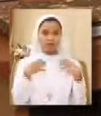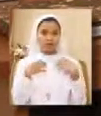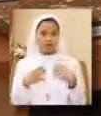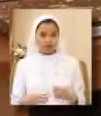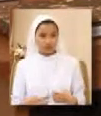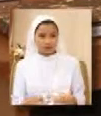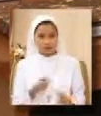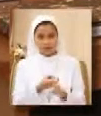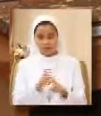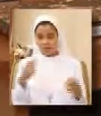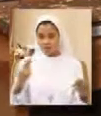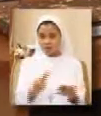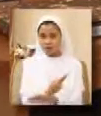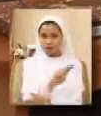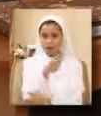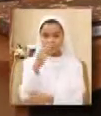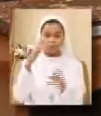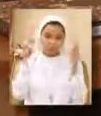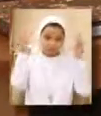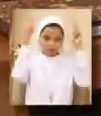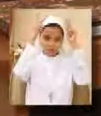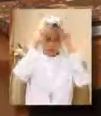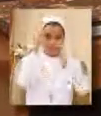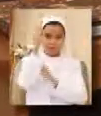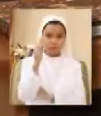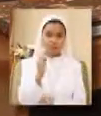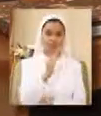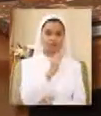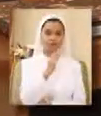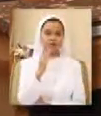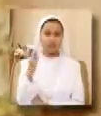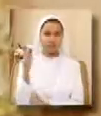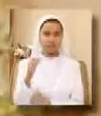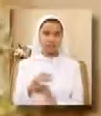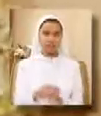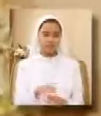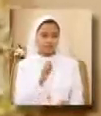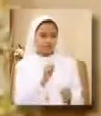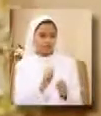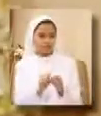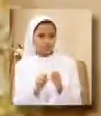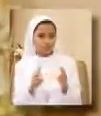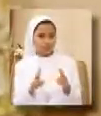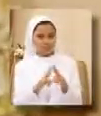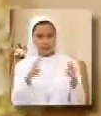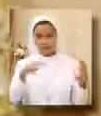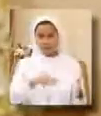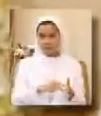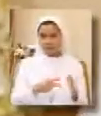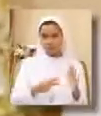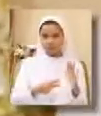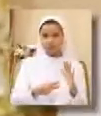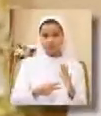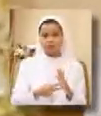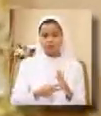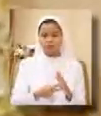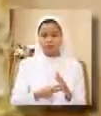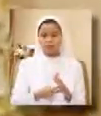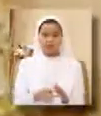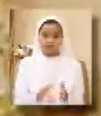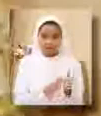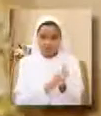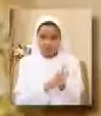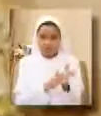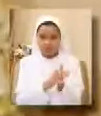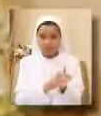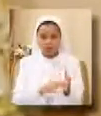no? Kaya nga sabi ko, well, this is very interesting, you know, na para bagang nakadalawang papa ako.